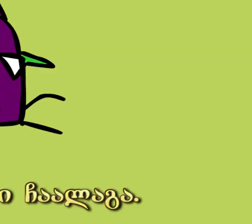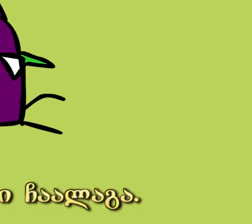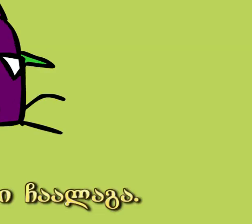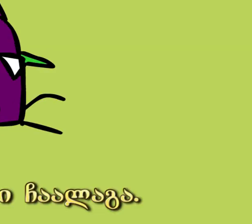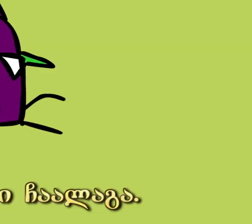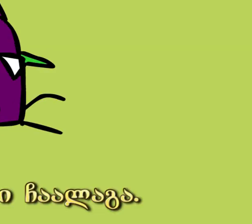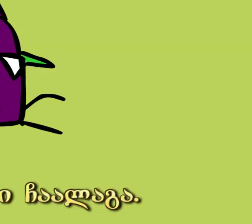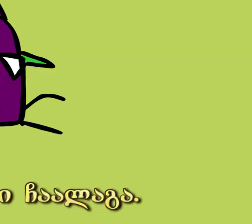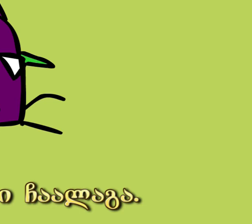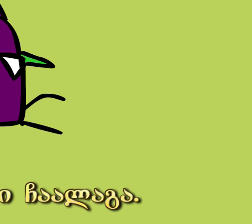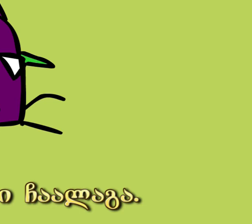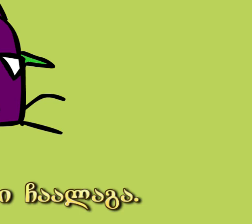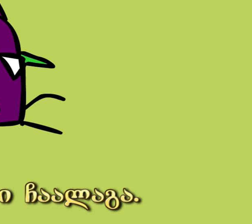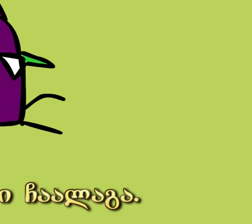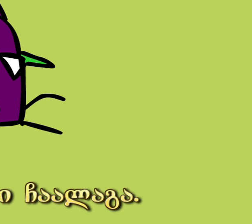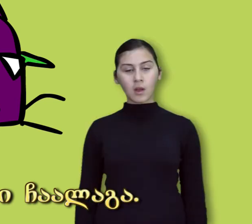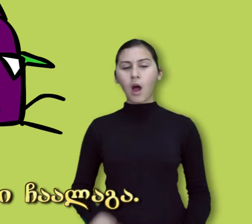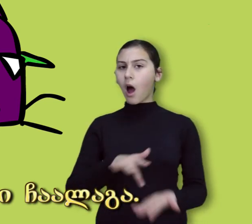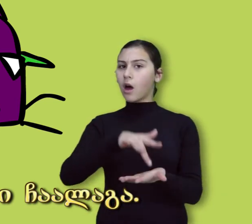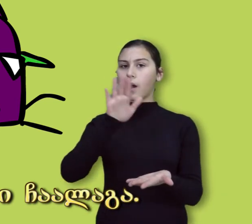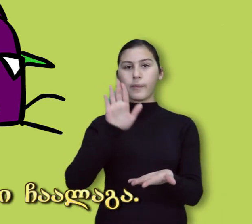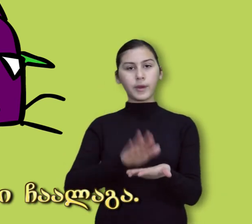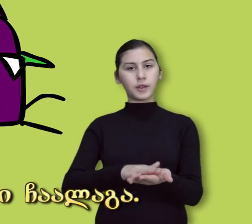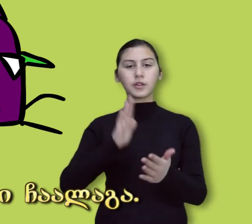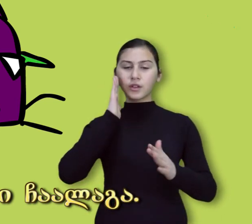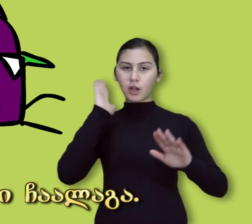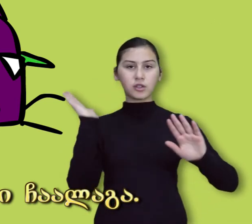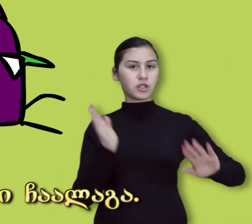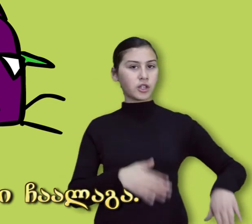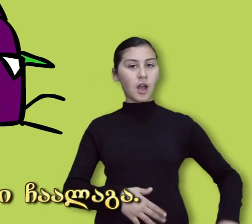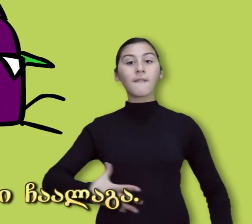Araperi darchenia. Qualaperi chaalaga.